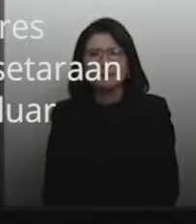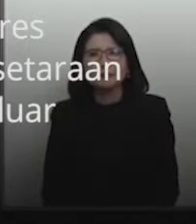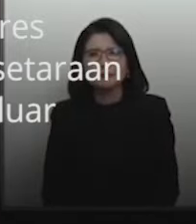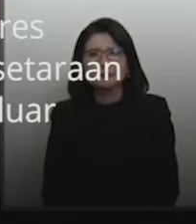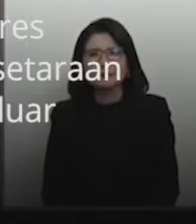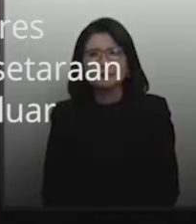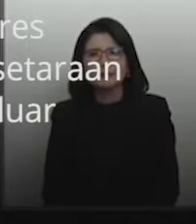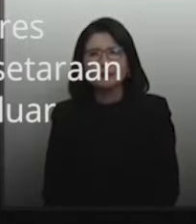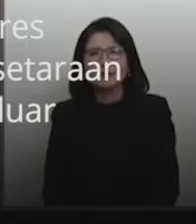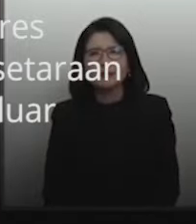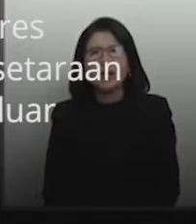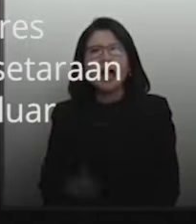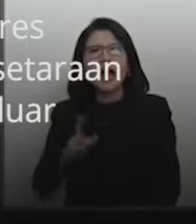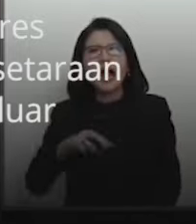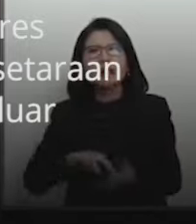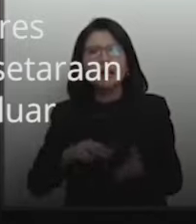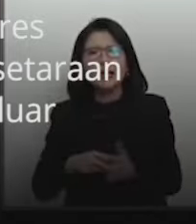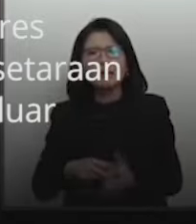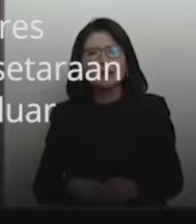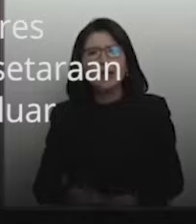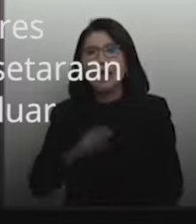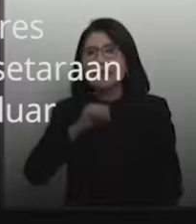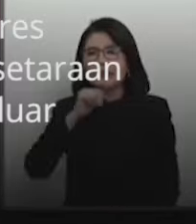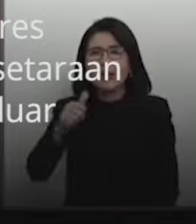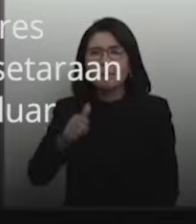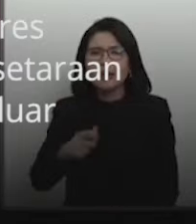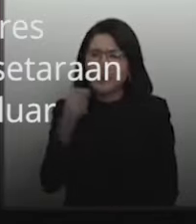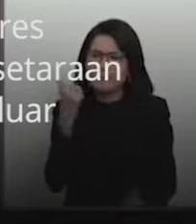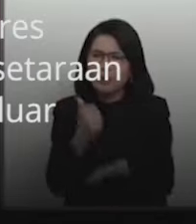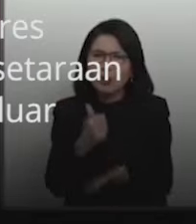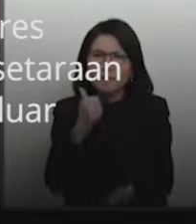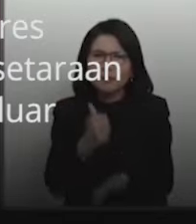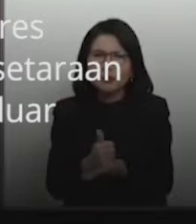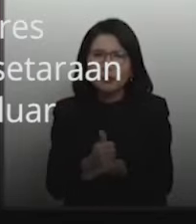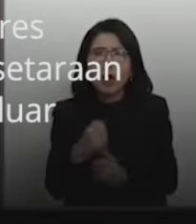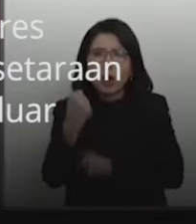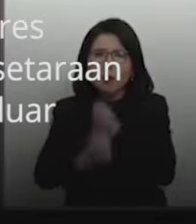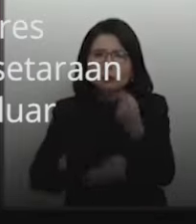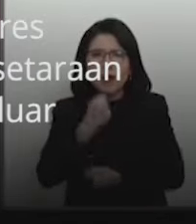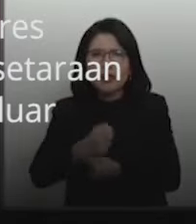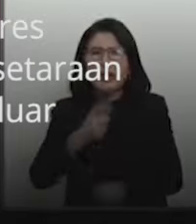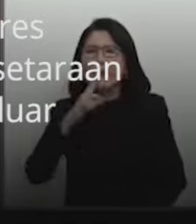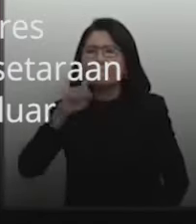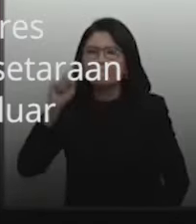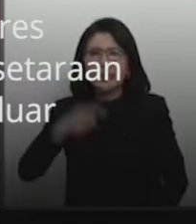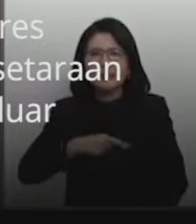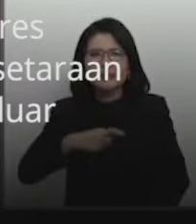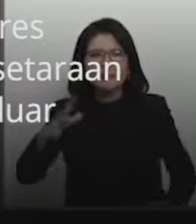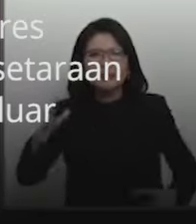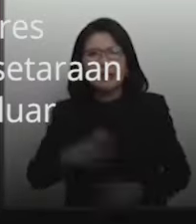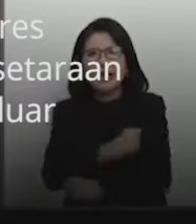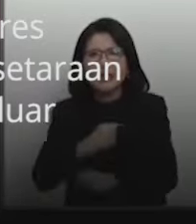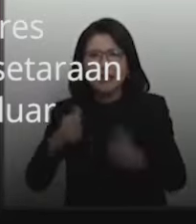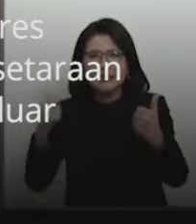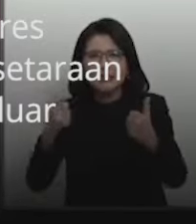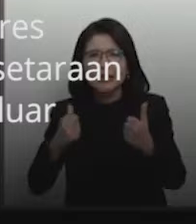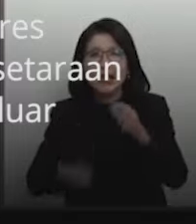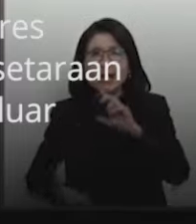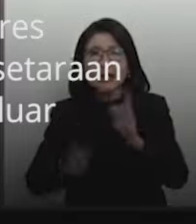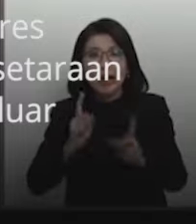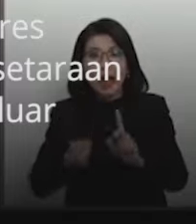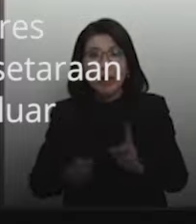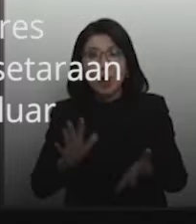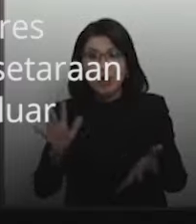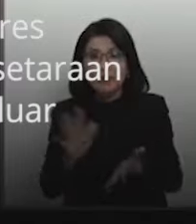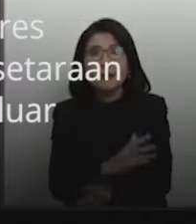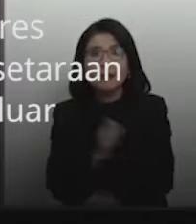bakal Gayuh Mulyo siapun Yang bersungguh-sungguh dalam usahanya pasti merai kemuliaan tapi bila kesempatannya ada bila